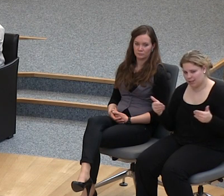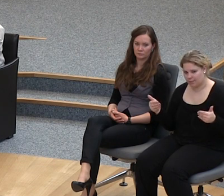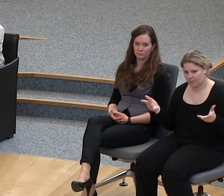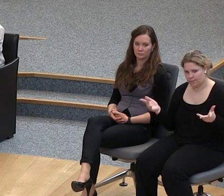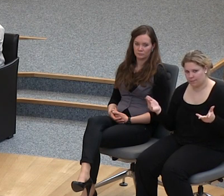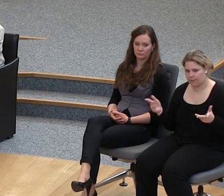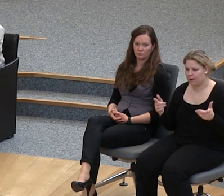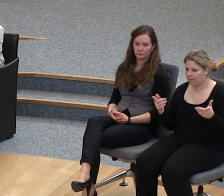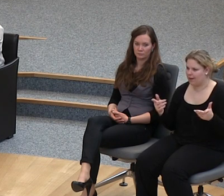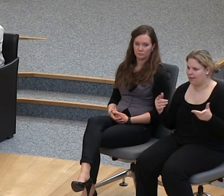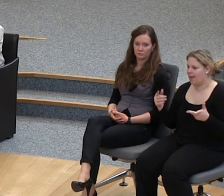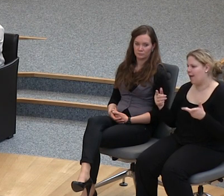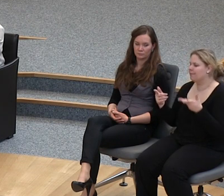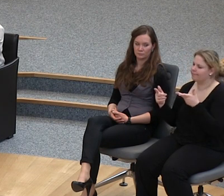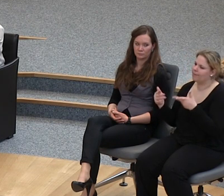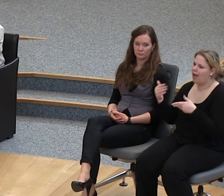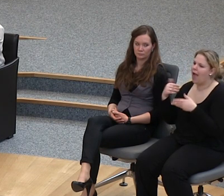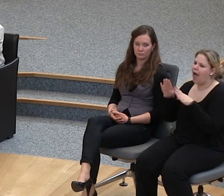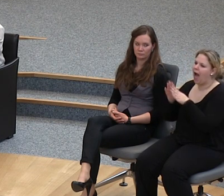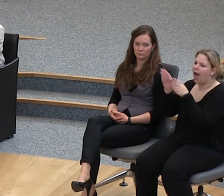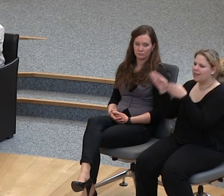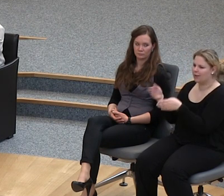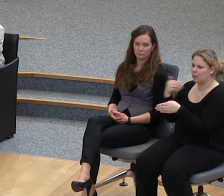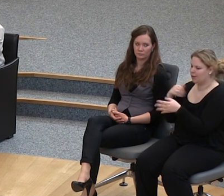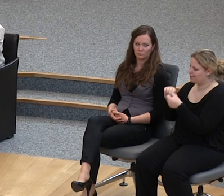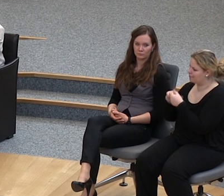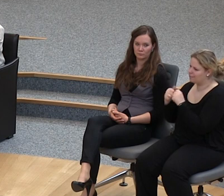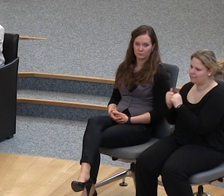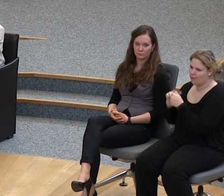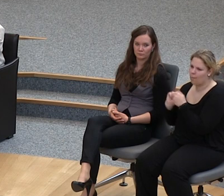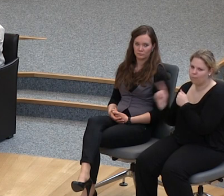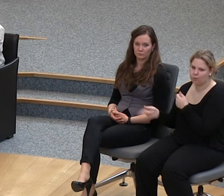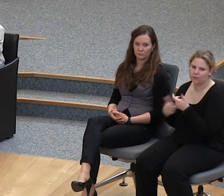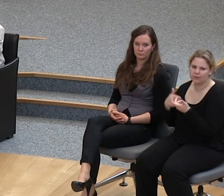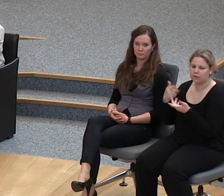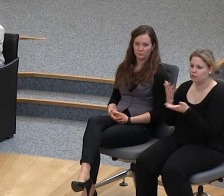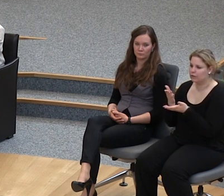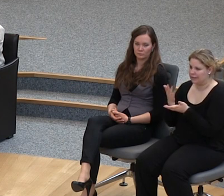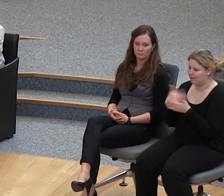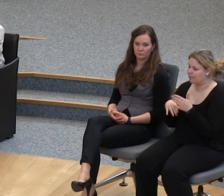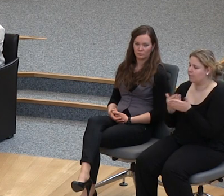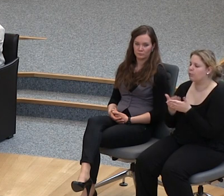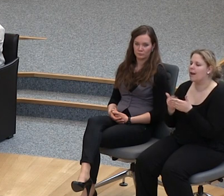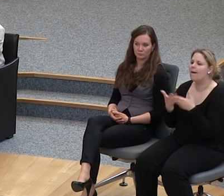den Einrichtungsträgern aufnehmen müssen. Wir haben eine Vereinbarung mit der freien Wohlfahrtspflege